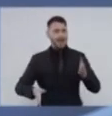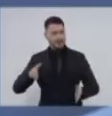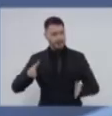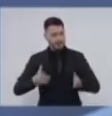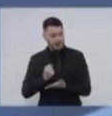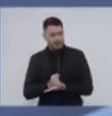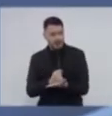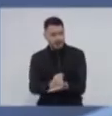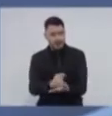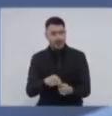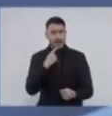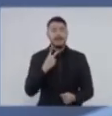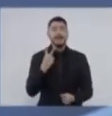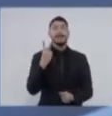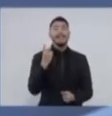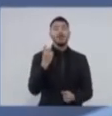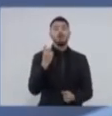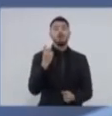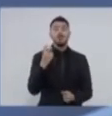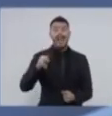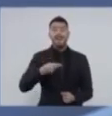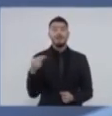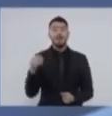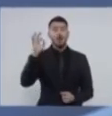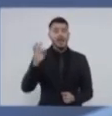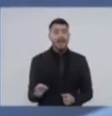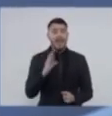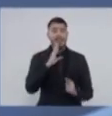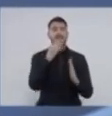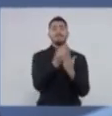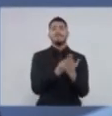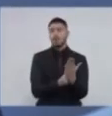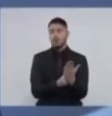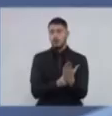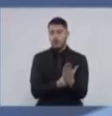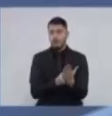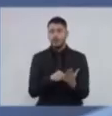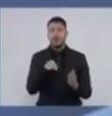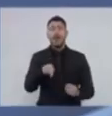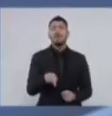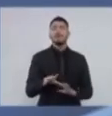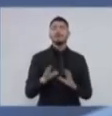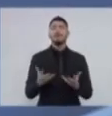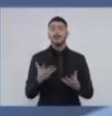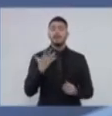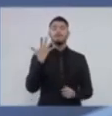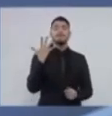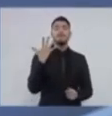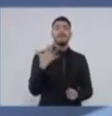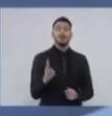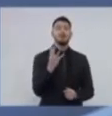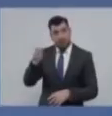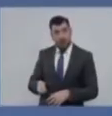20€ ανθεμις mw για όλα τα νοικοκυριά και για το σύνολο της μηνιαίας κατανάλωσης αφορά 540.000 οικιακούς